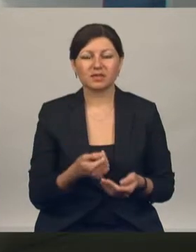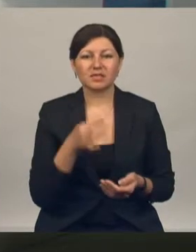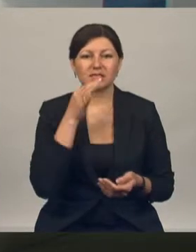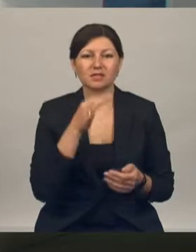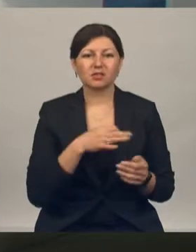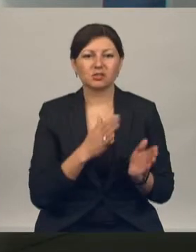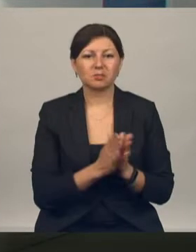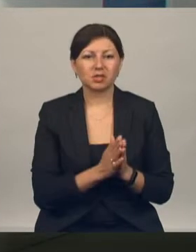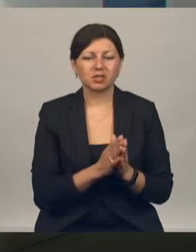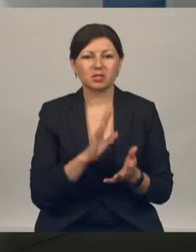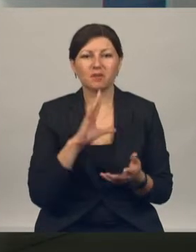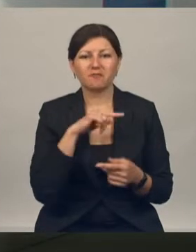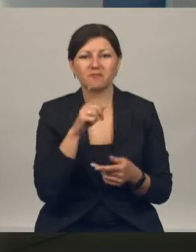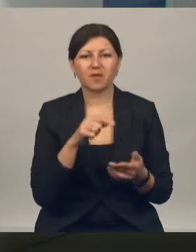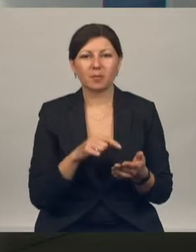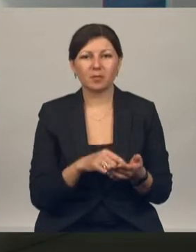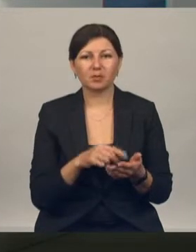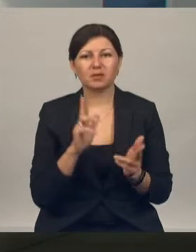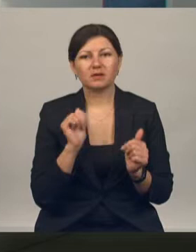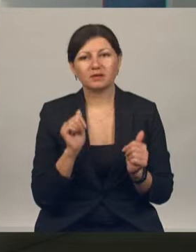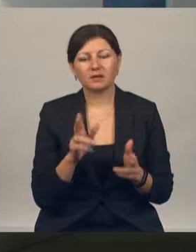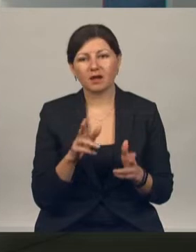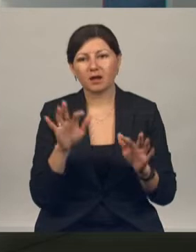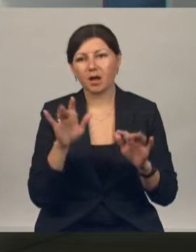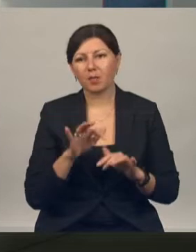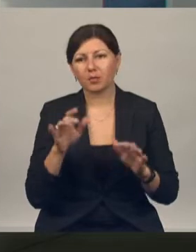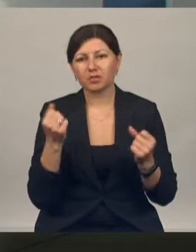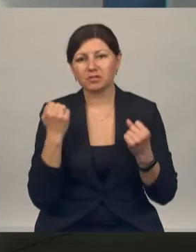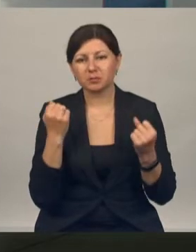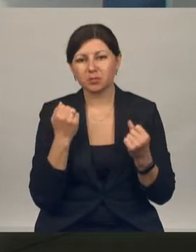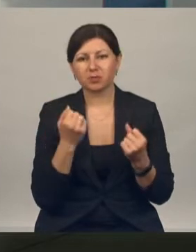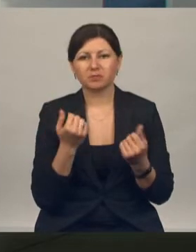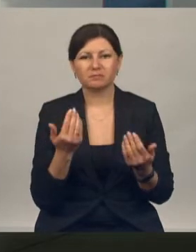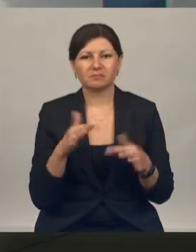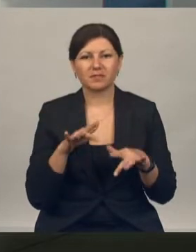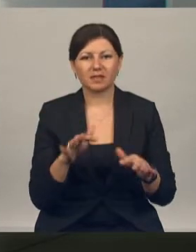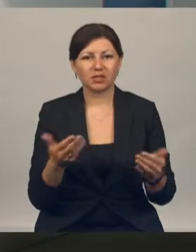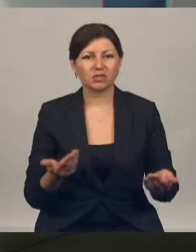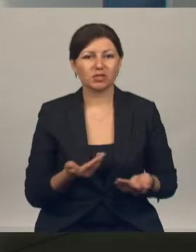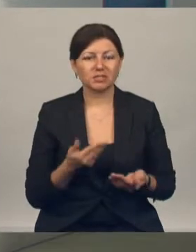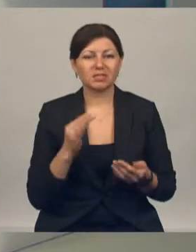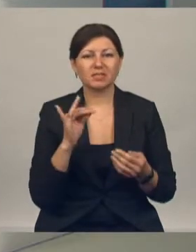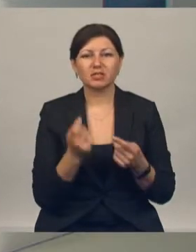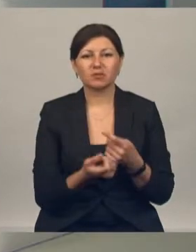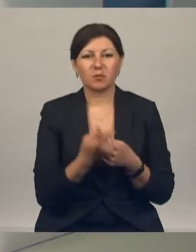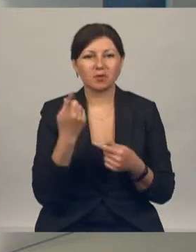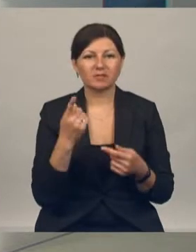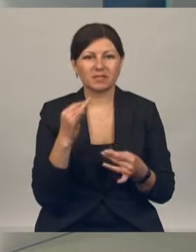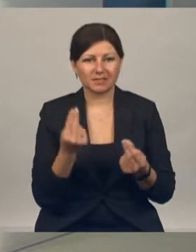Скажите, пожалуйста, общий вопрос у меня будет, как компьютерный спорт стал делом жизни и из чего он вырос? Из компьютерной